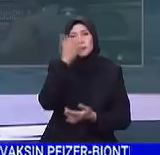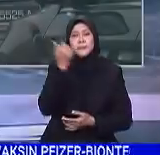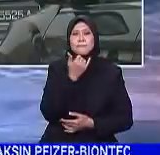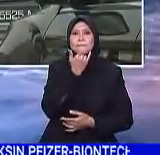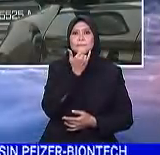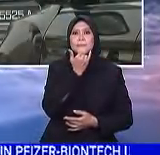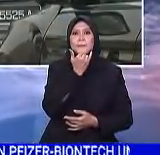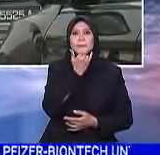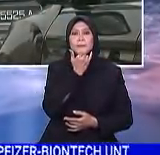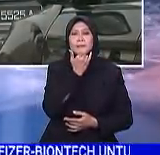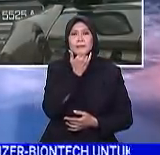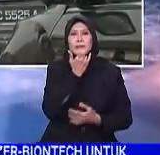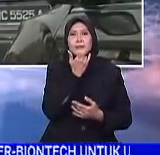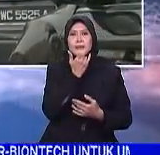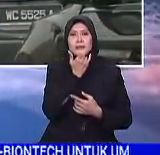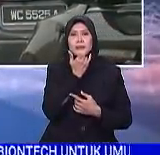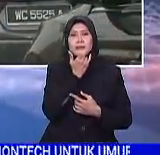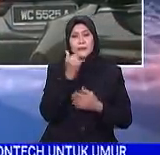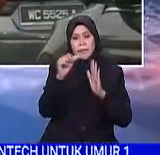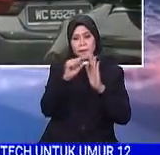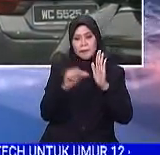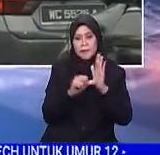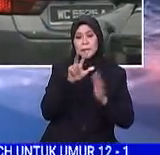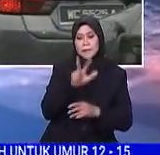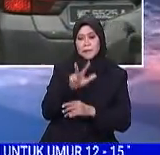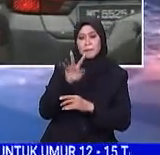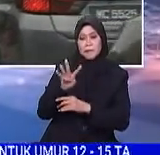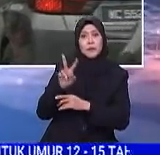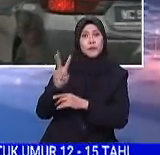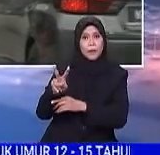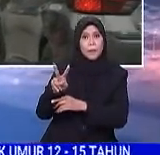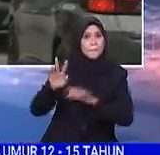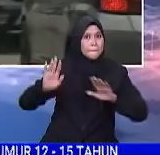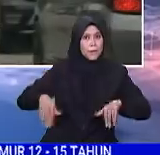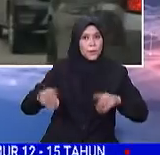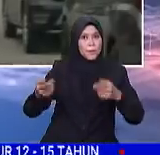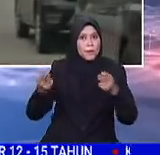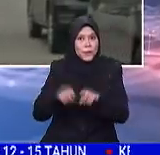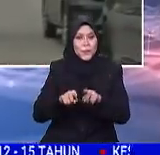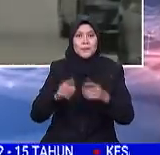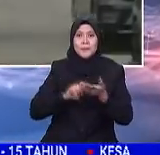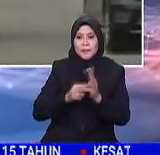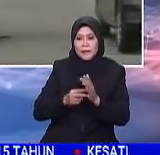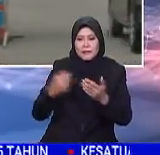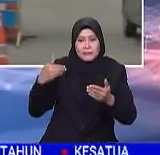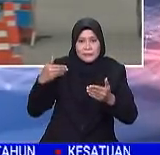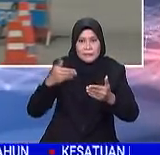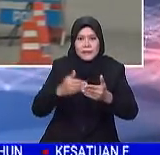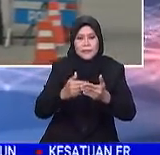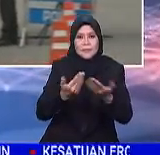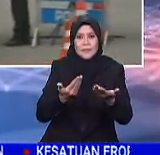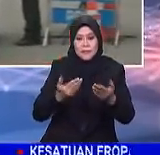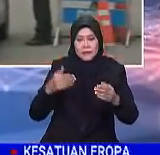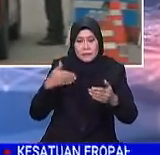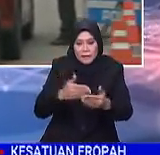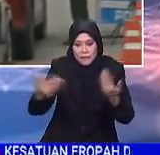kesalahan ataupun offence di bawah Akta 342 itu belum berlaku. Cubaan ataupun menghampiri Sekatan